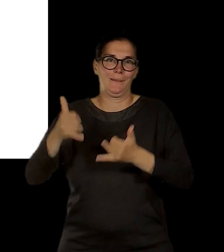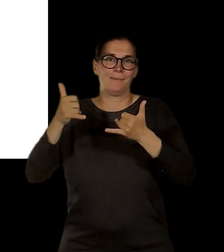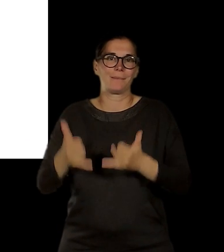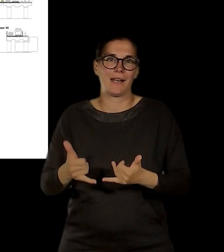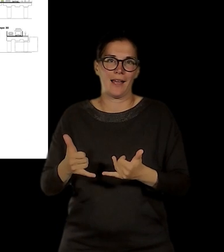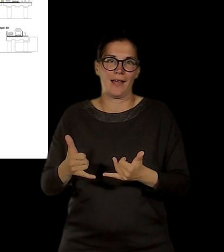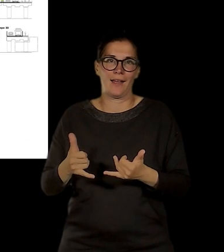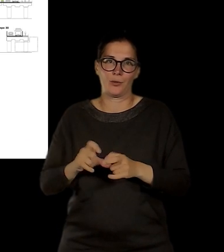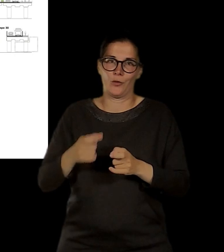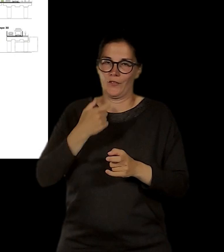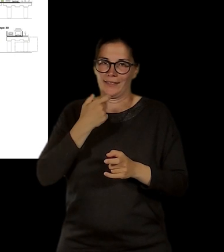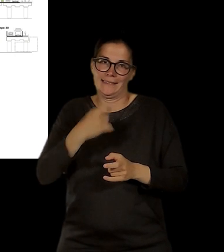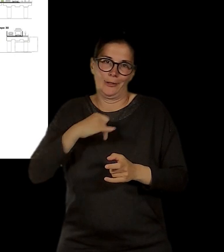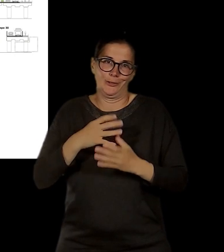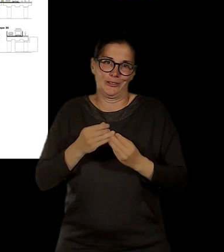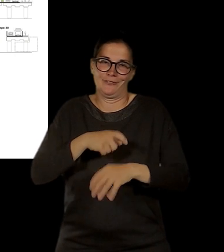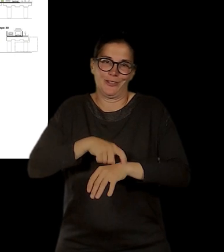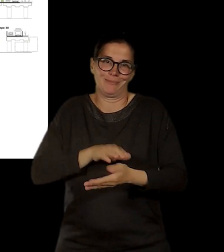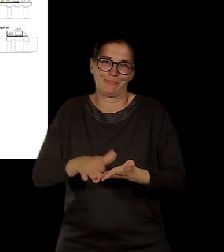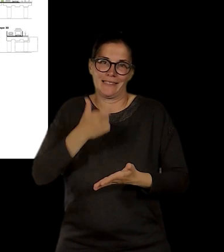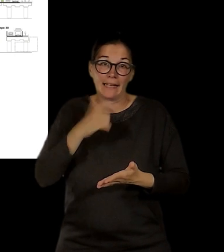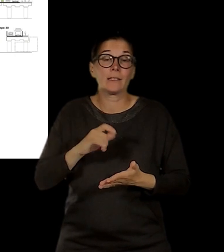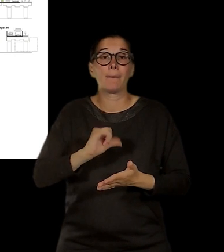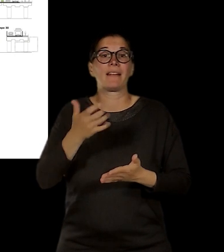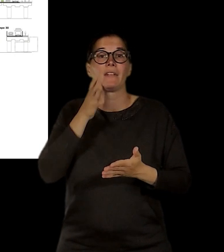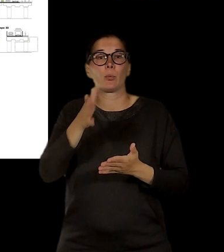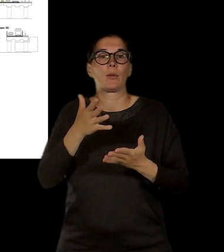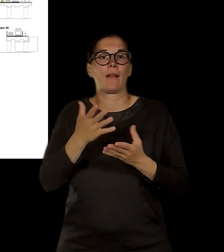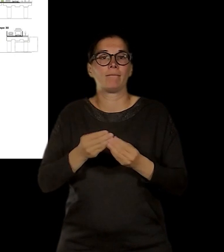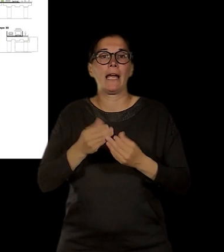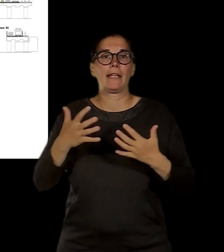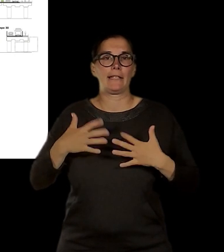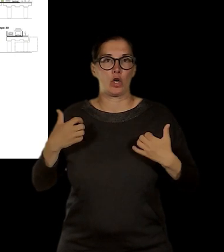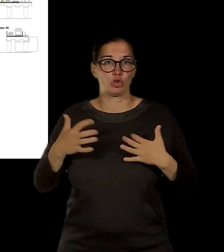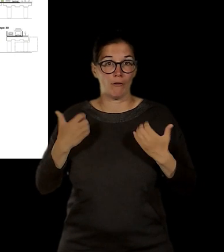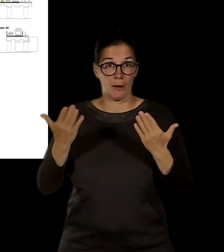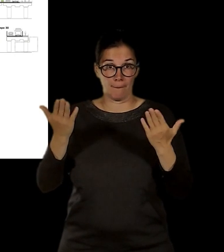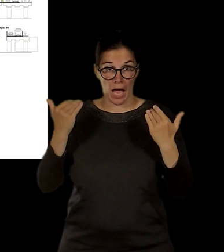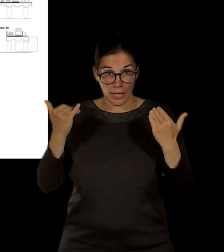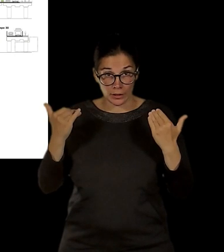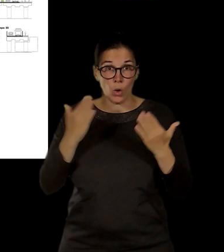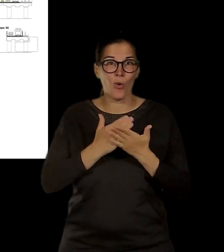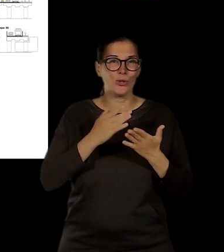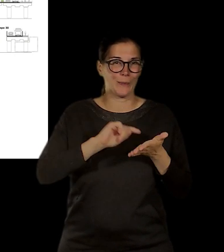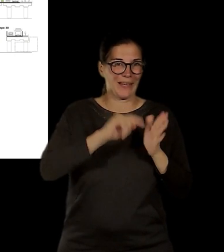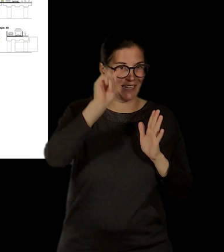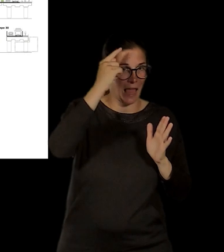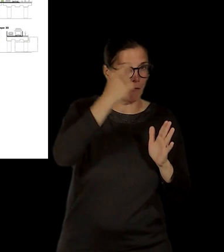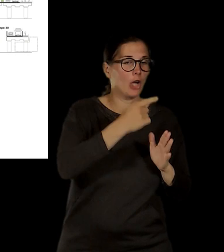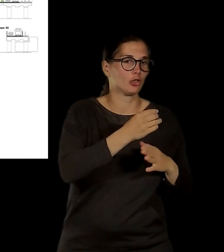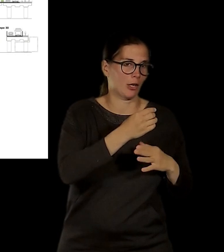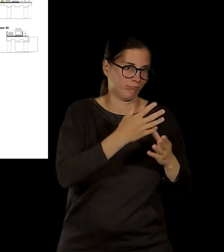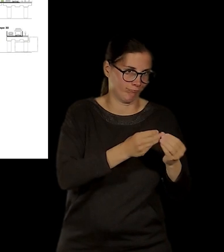než mi uběhne čas. A začneme Těšnovským parkem. Jak Petr Laváček zmínil, tak jsme se účastnili soutěže, kde